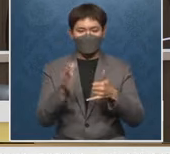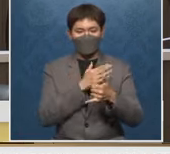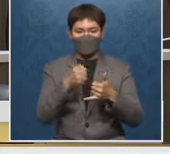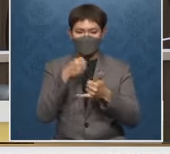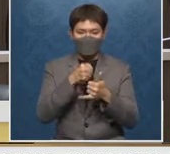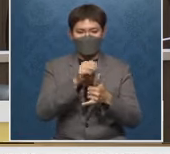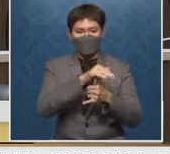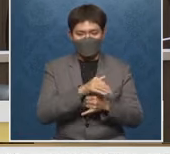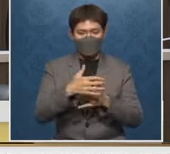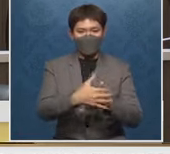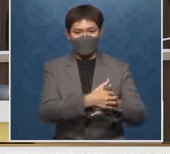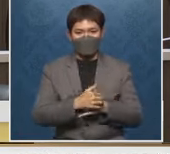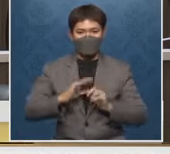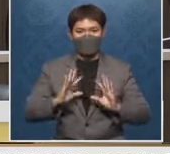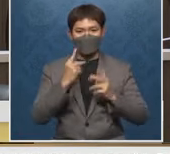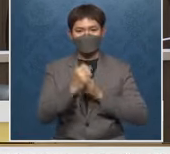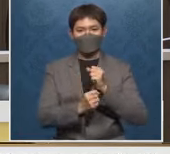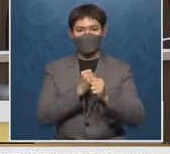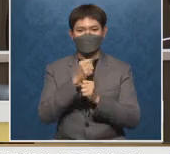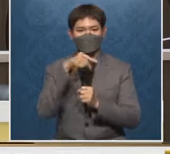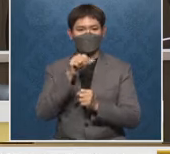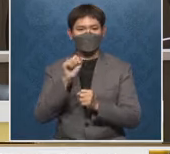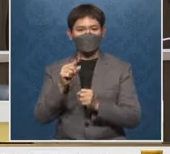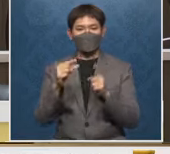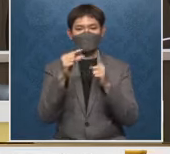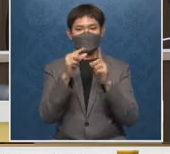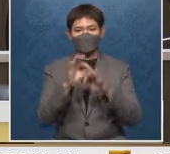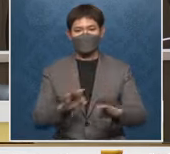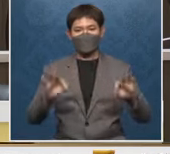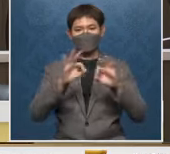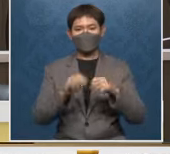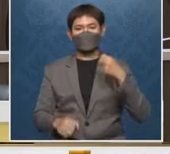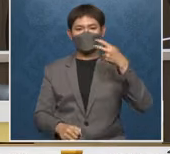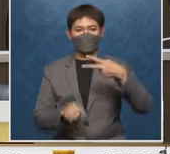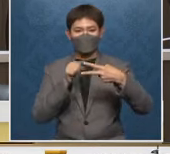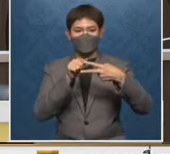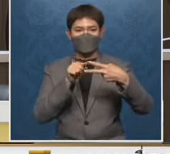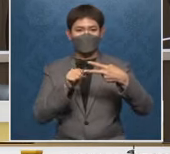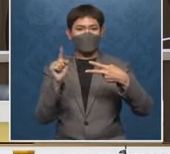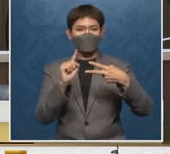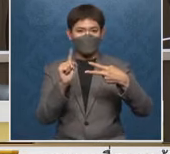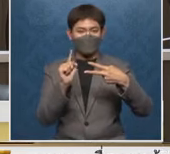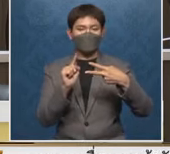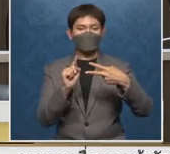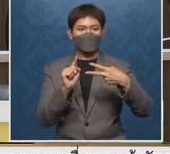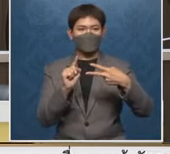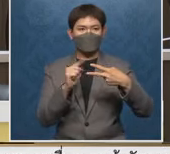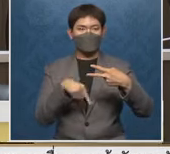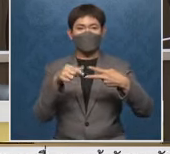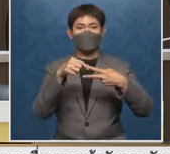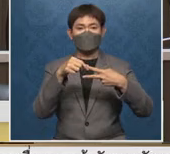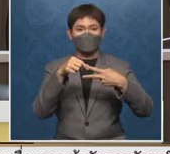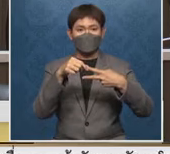พ.ศ.มีคำสำคัญหรือคีย์เวิร์ด2คำในชื่อร่างพระราชบัญญัติฉบับนี้คำแรก